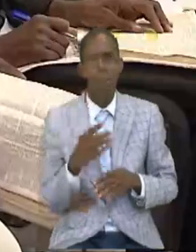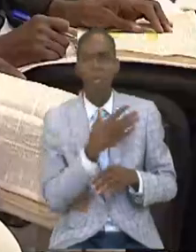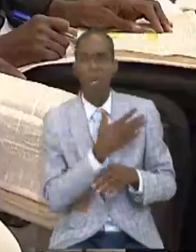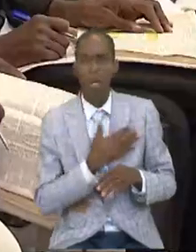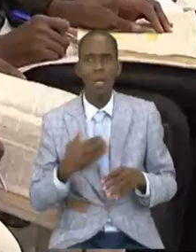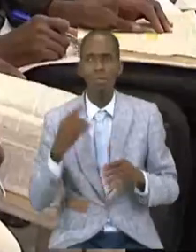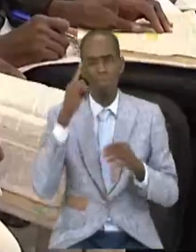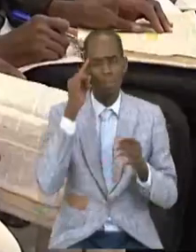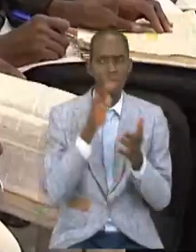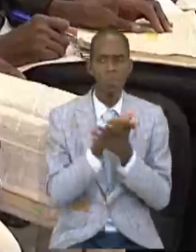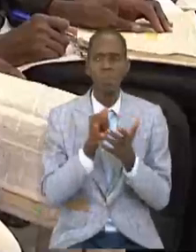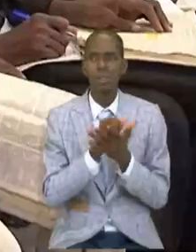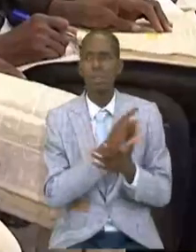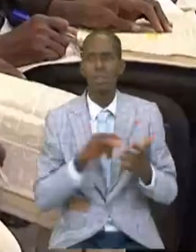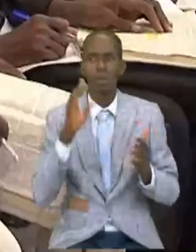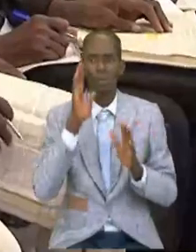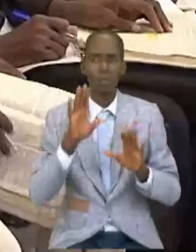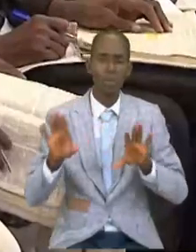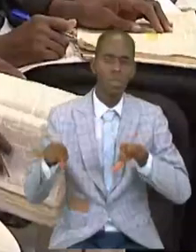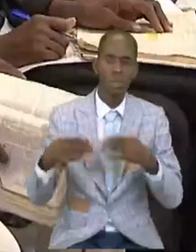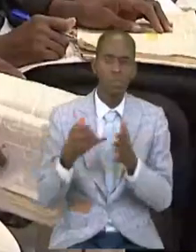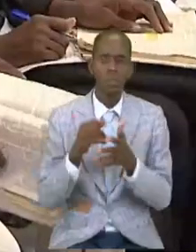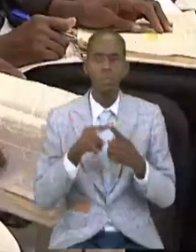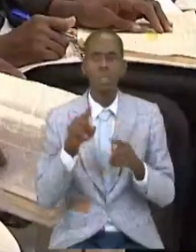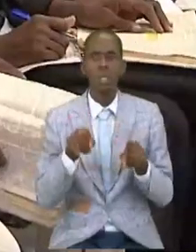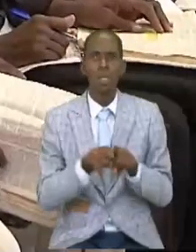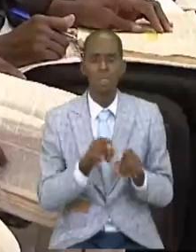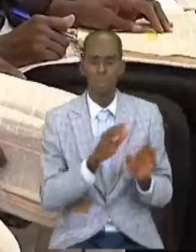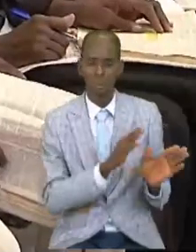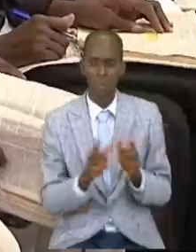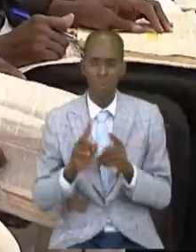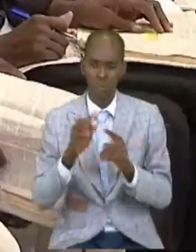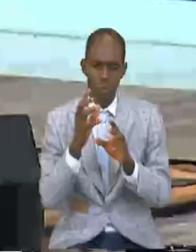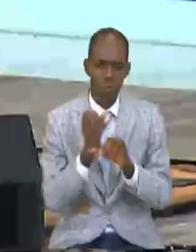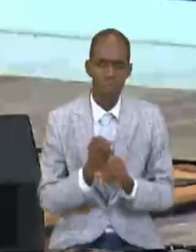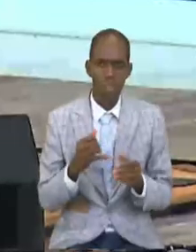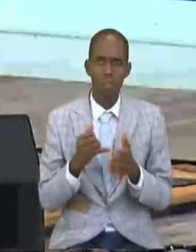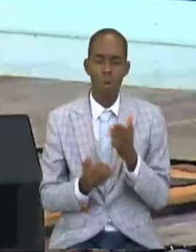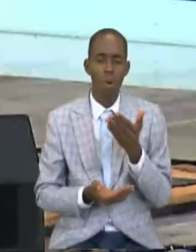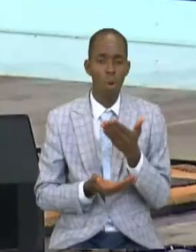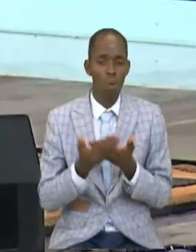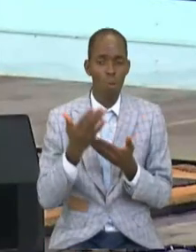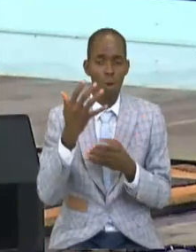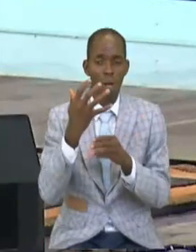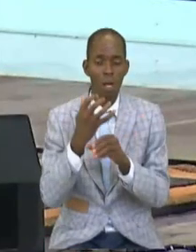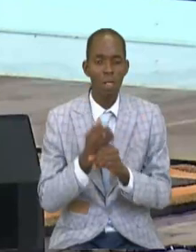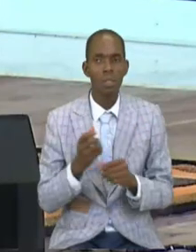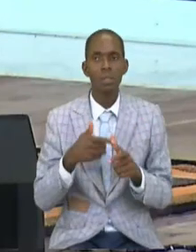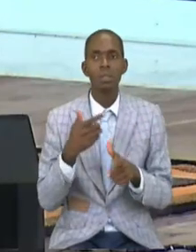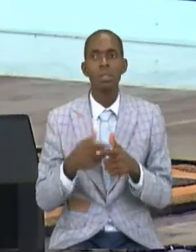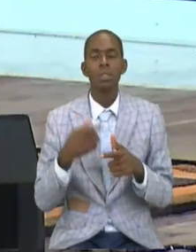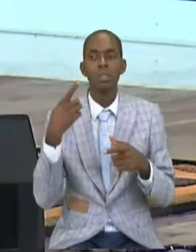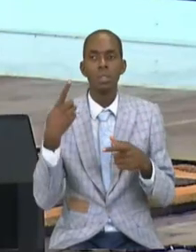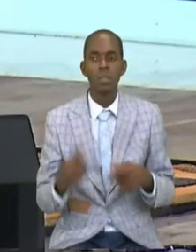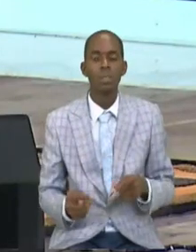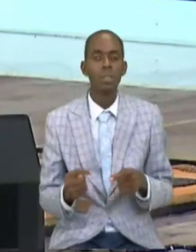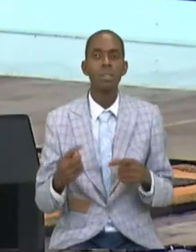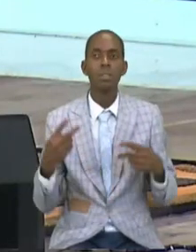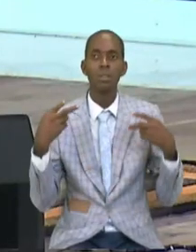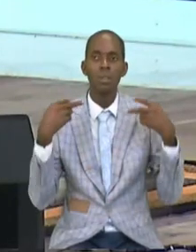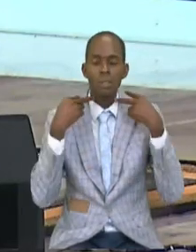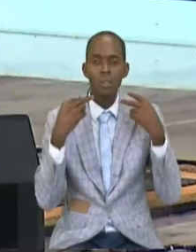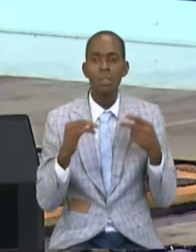qu'il avance, s'il veut avancer, et que c'est comme, voici ce que le Seigneur veut me donner, presque en train d'attraper la